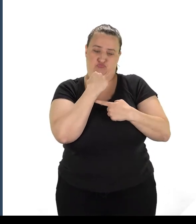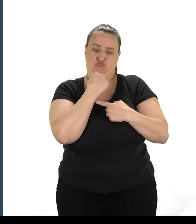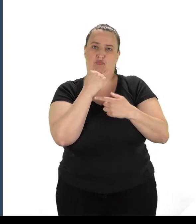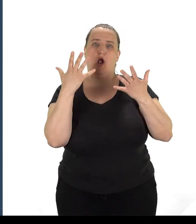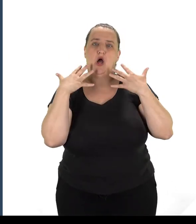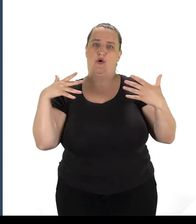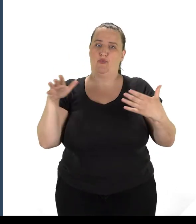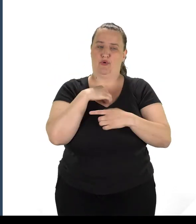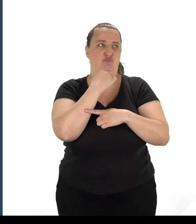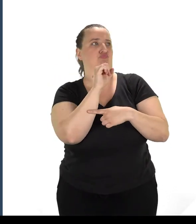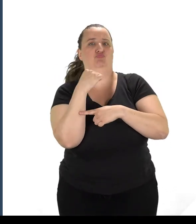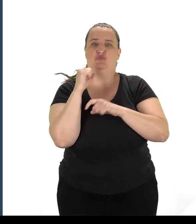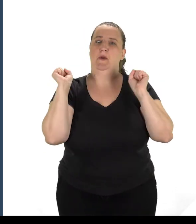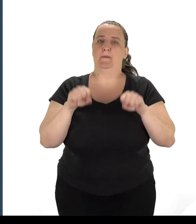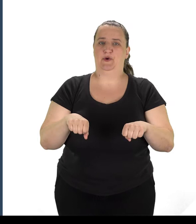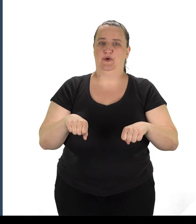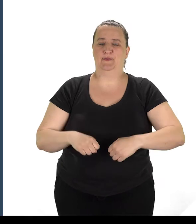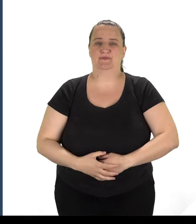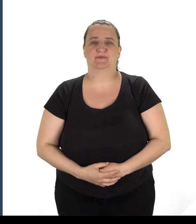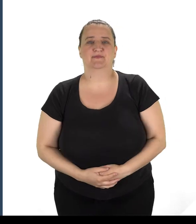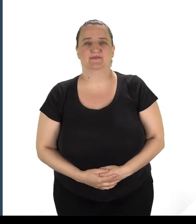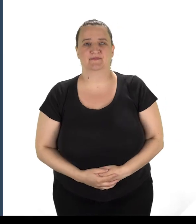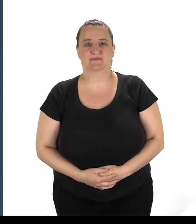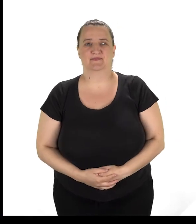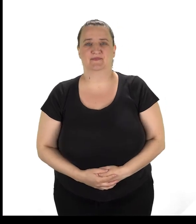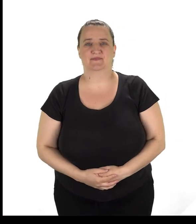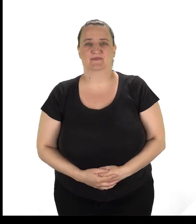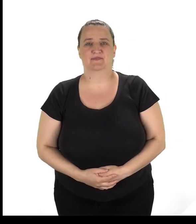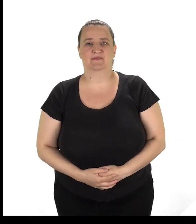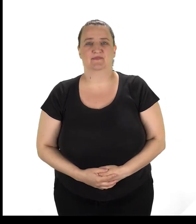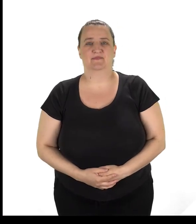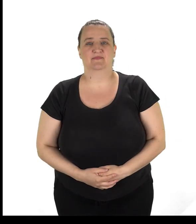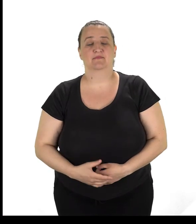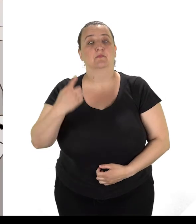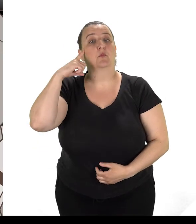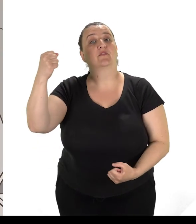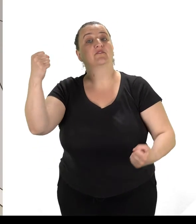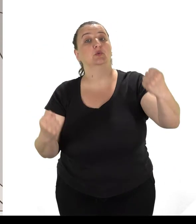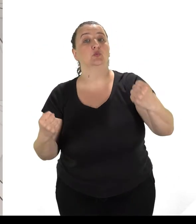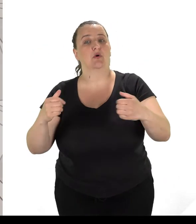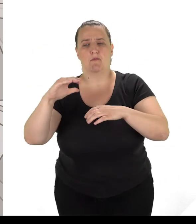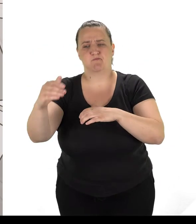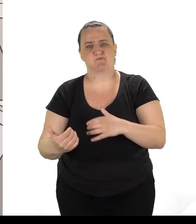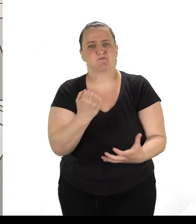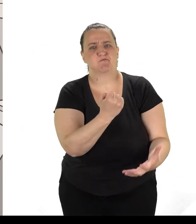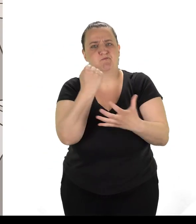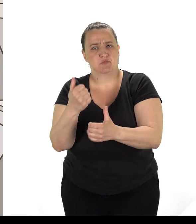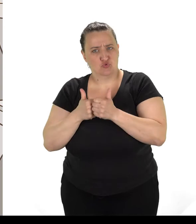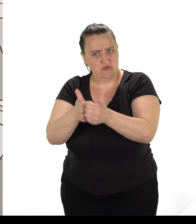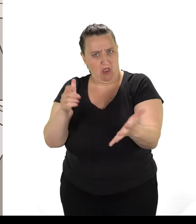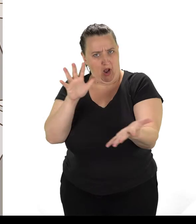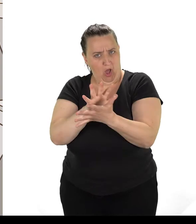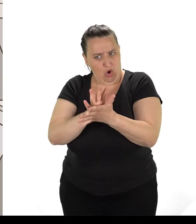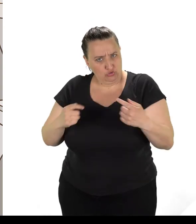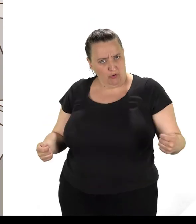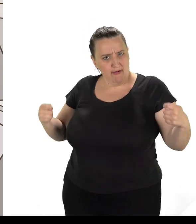que mon visage soit visible, bien dégagé et à l'air libre. Pour les trajets en voiture, je dois être attachée